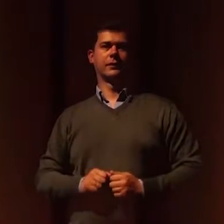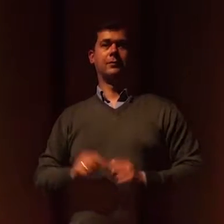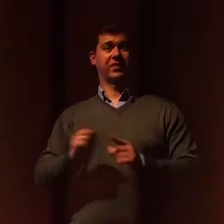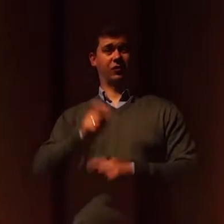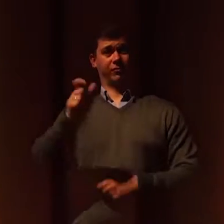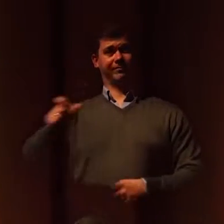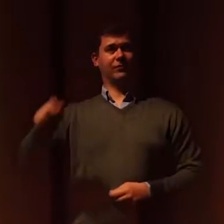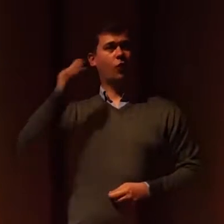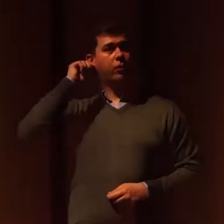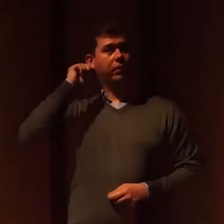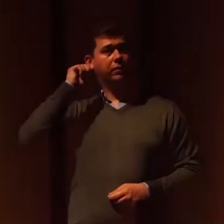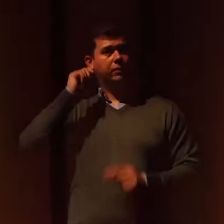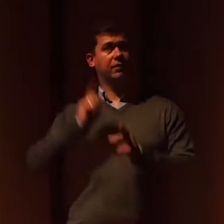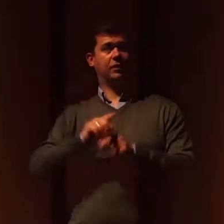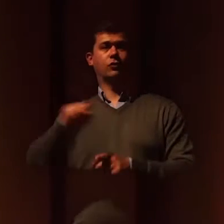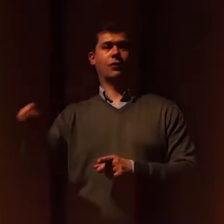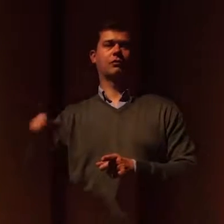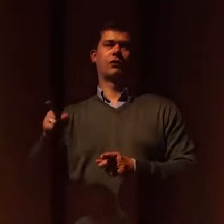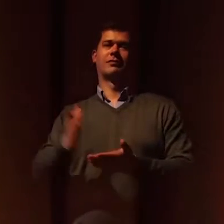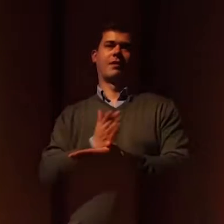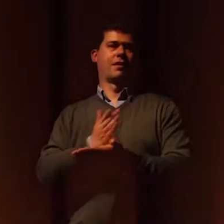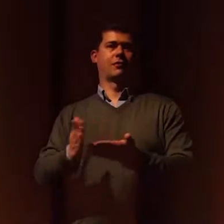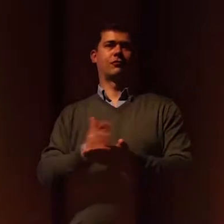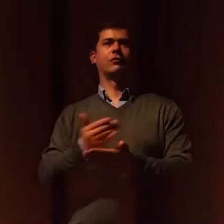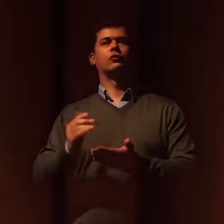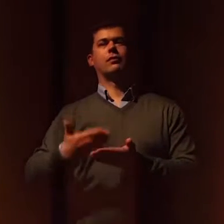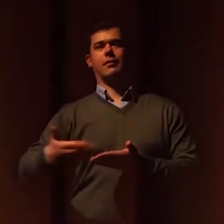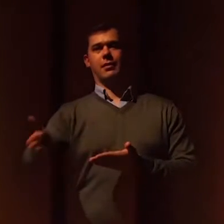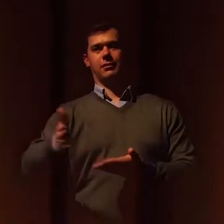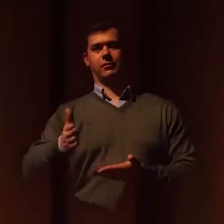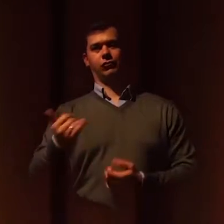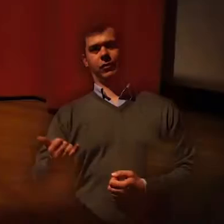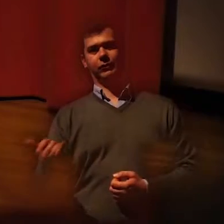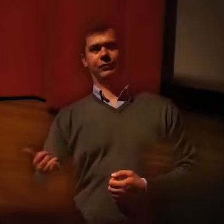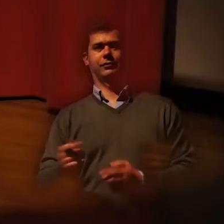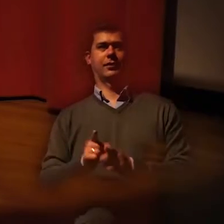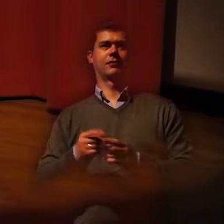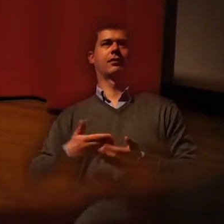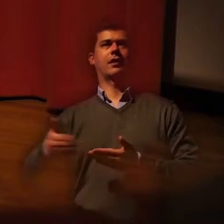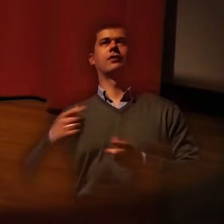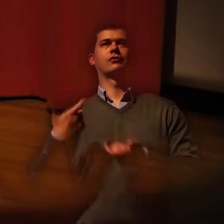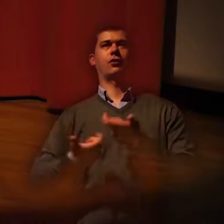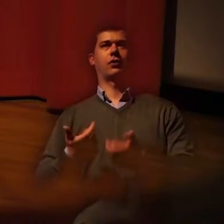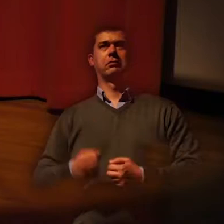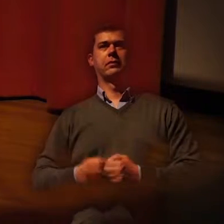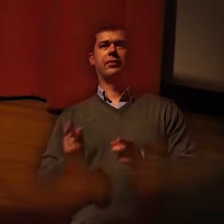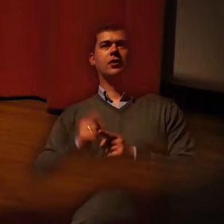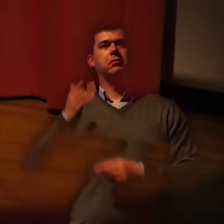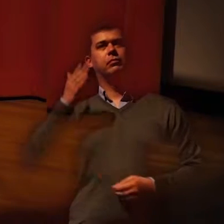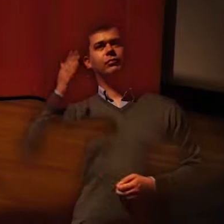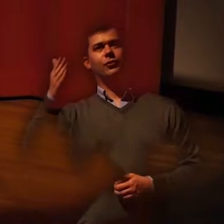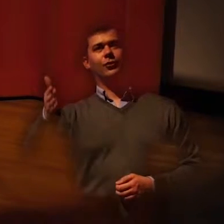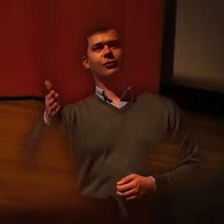których tak naprawdę i ich pracy zależy dalszy los dalsze możliwości otwieranie perspektyw